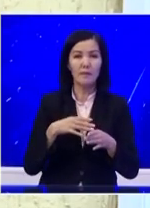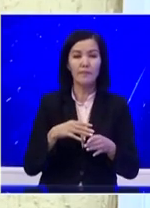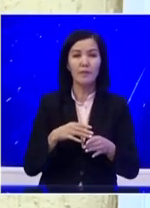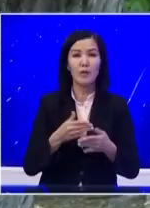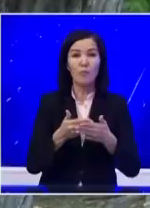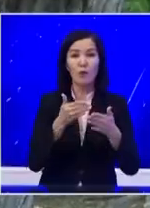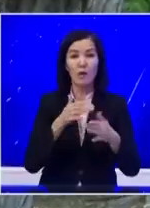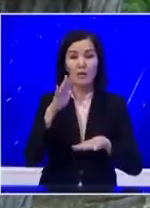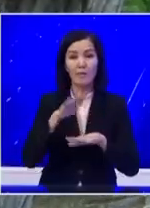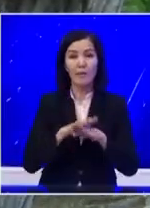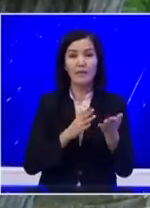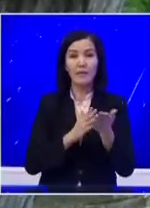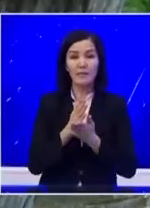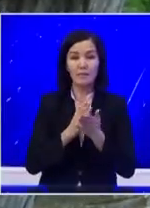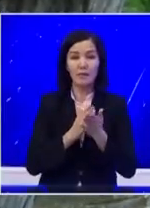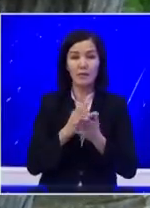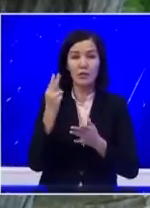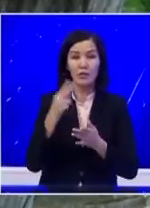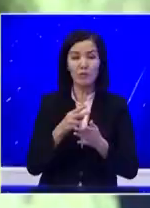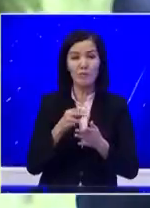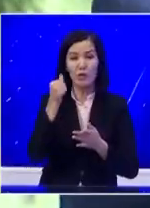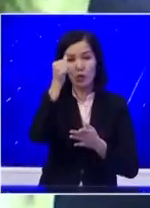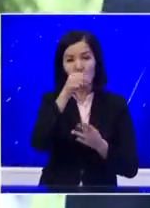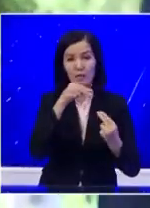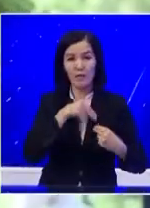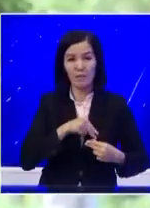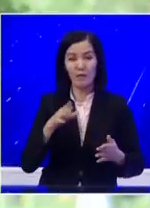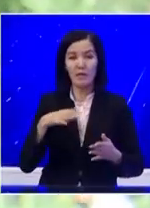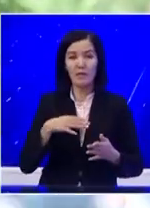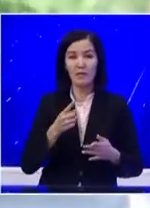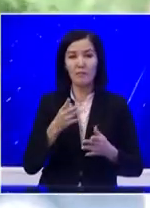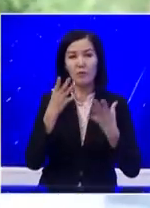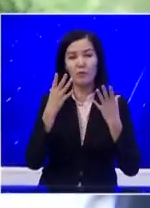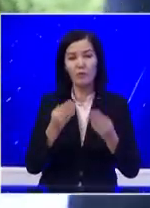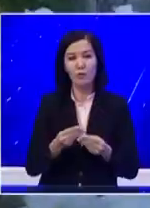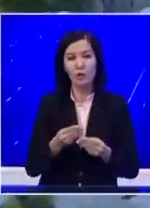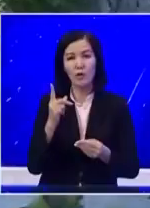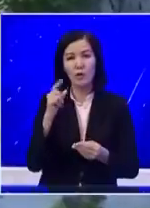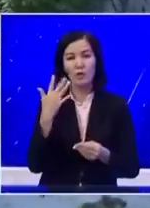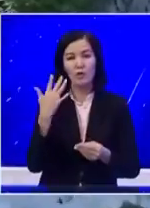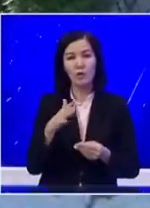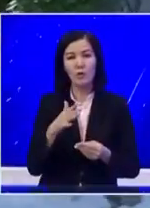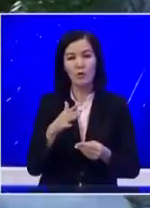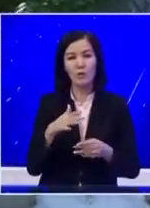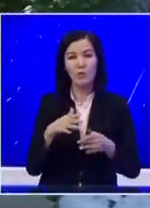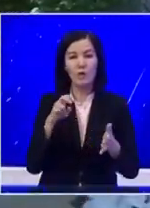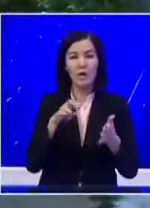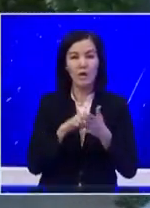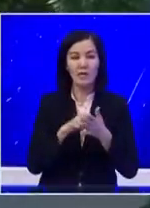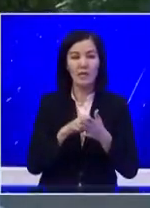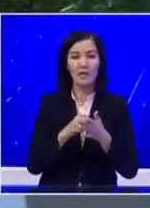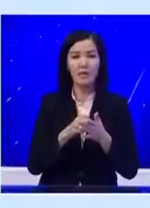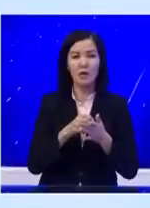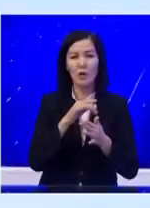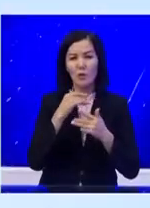саласына қызмет еткен, 20 жыл коммерциялық бөлімде еңбек етіпті. Айтуынша, күніне орта есеппен 150-ге жуық хат, бірнеше қоңырау